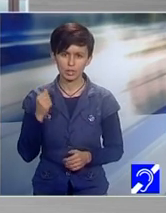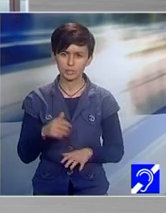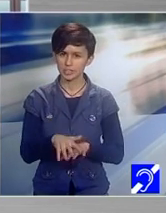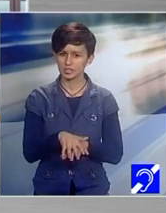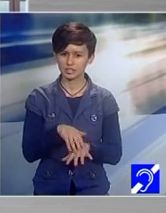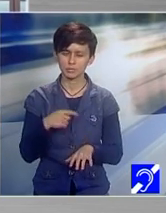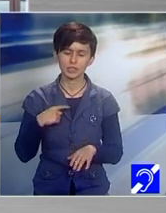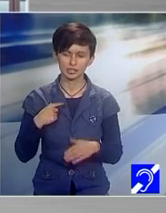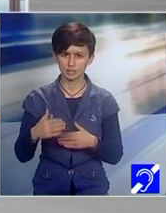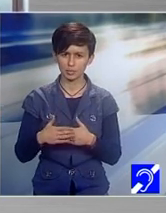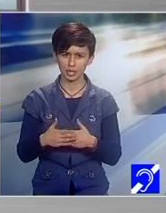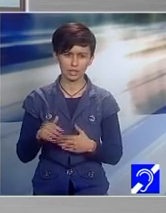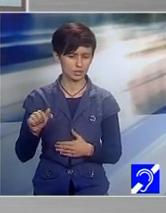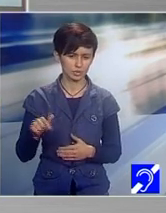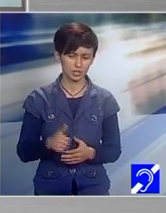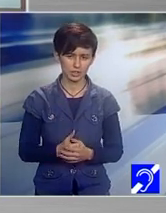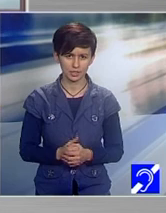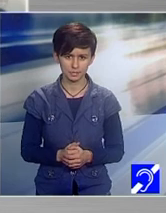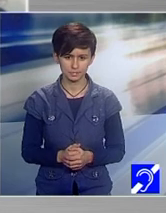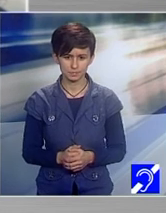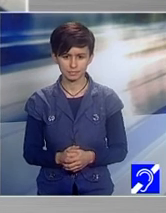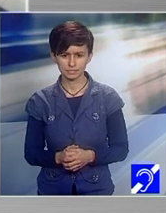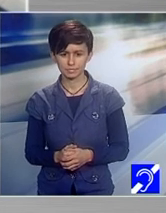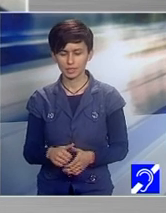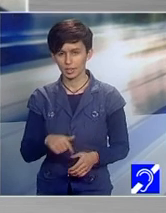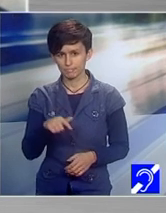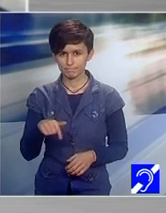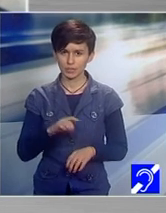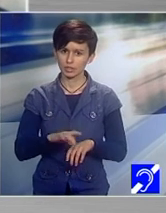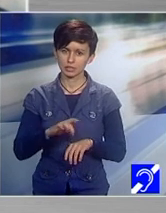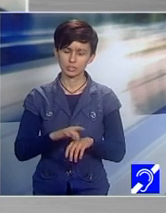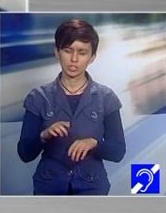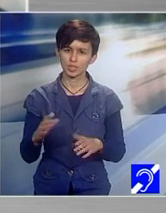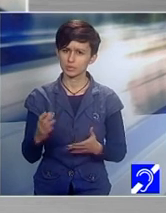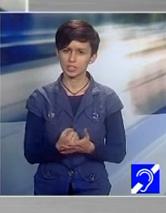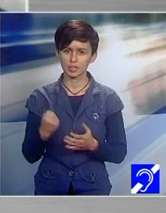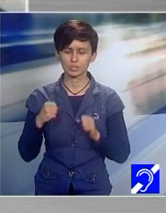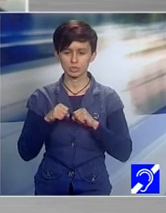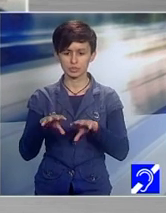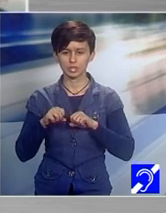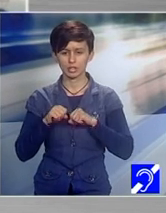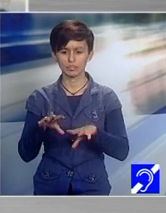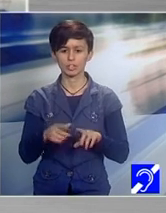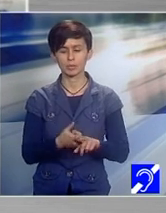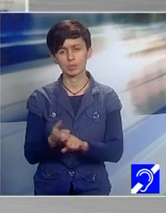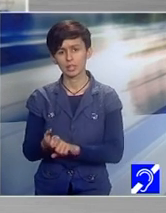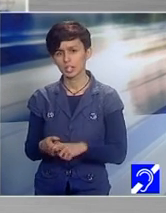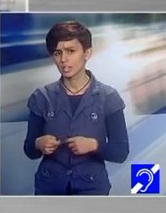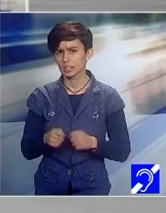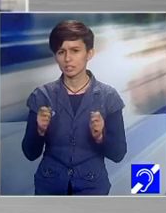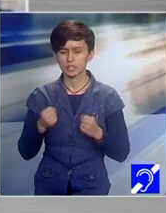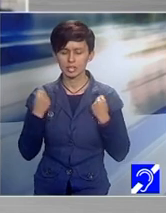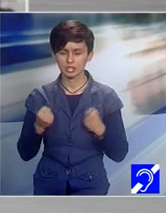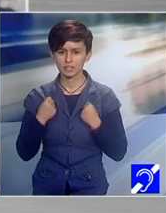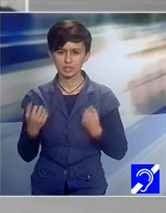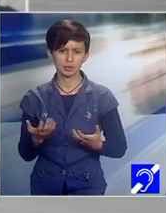mai prezenți alături de ei. Am încercat să reușim să informăm cu privire la toate activitățile pe care noi